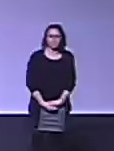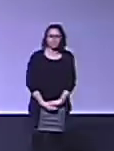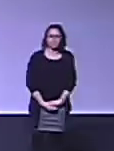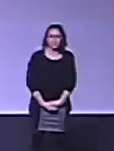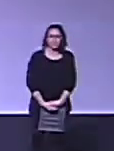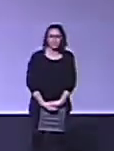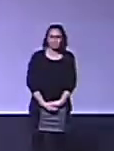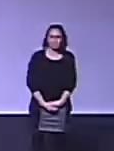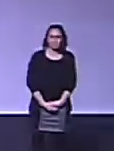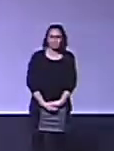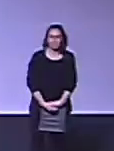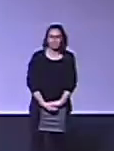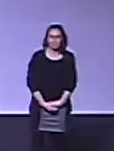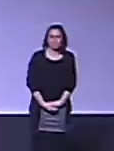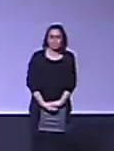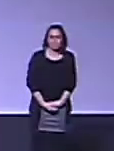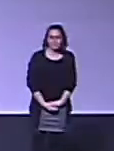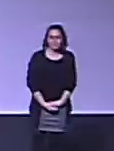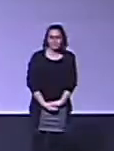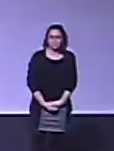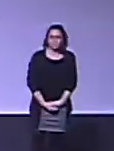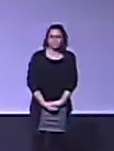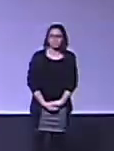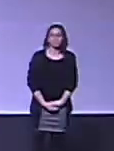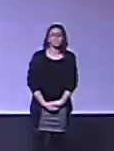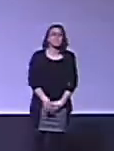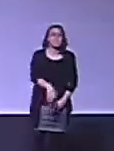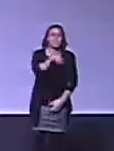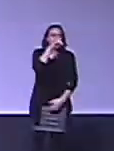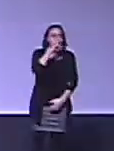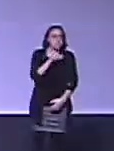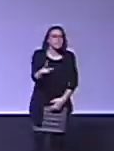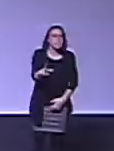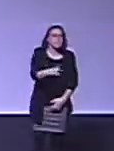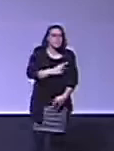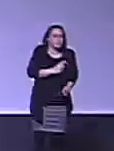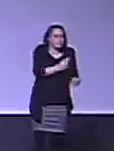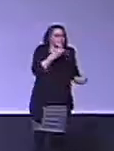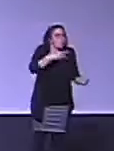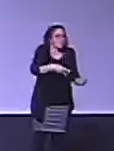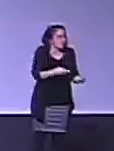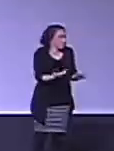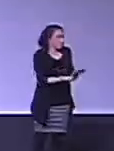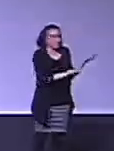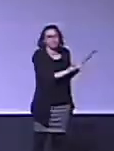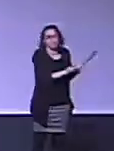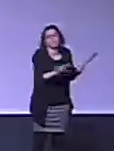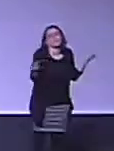Hau da, aurtengo saridunak hemen daude, zorionak benetan guztiai.